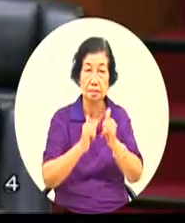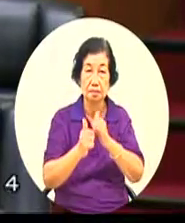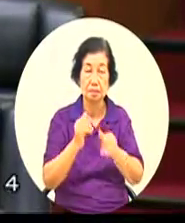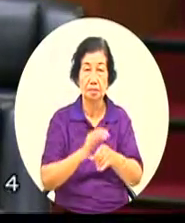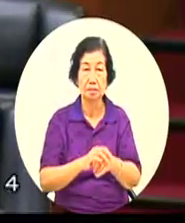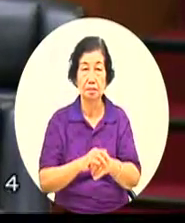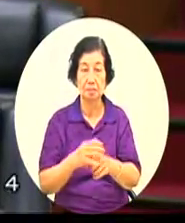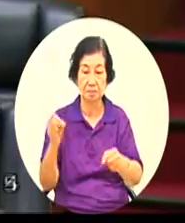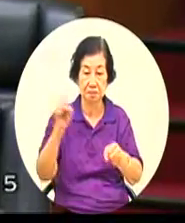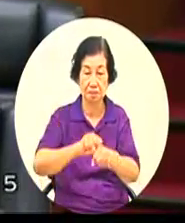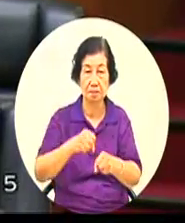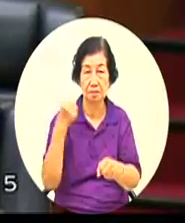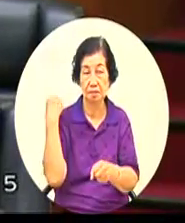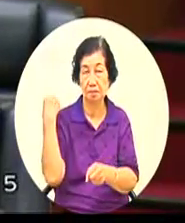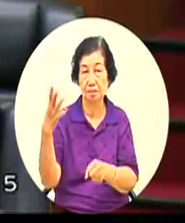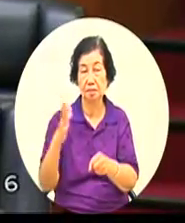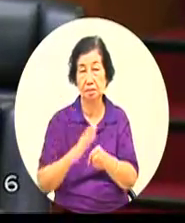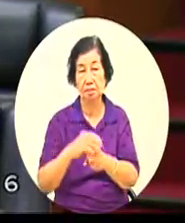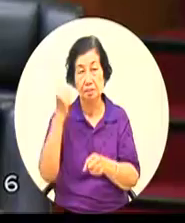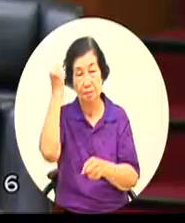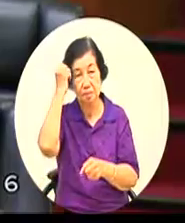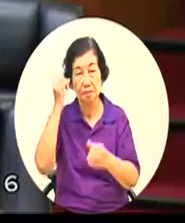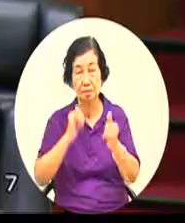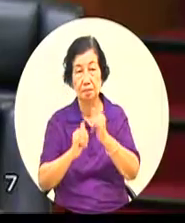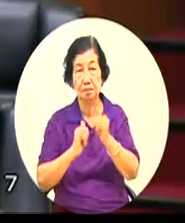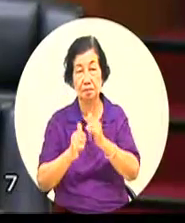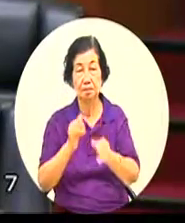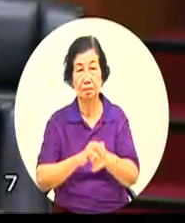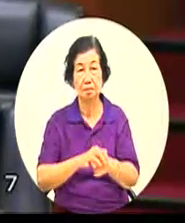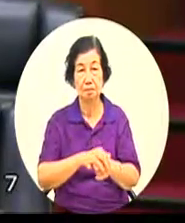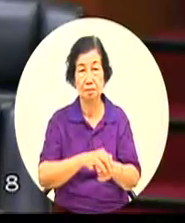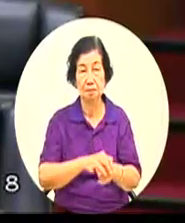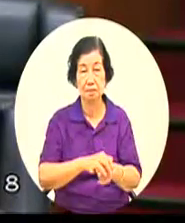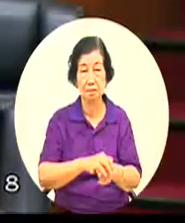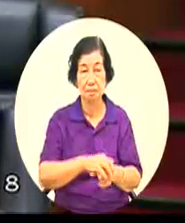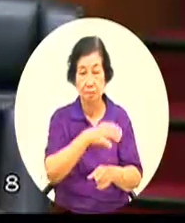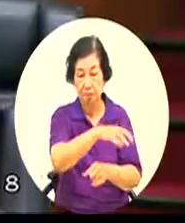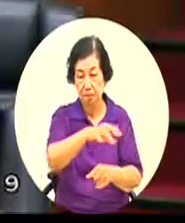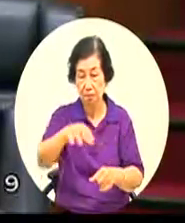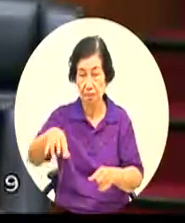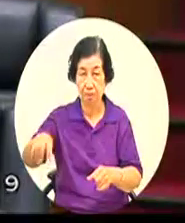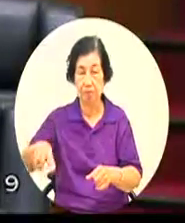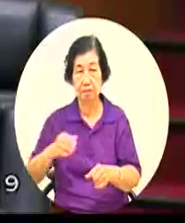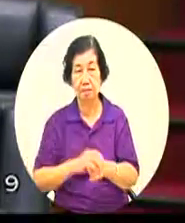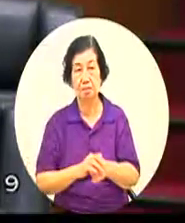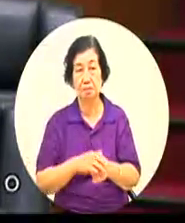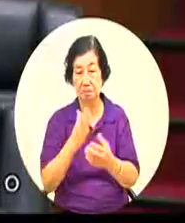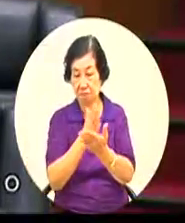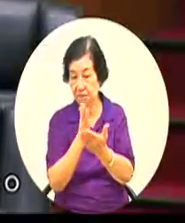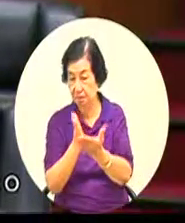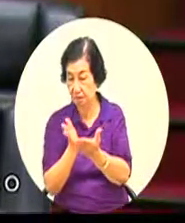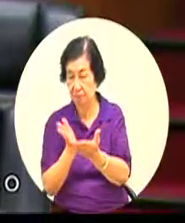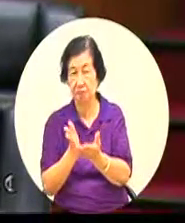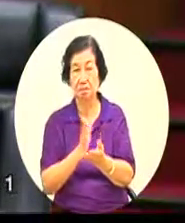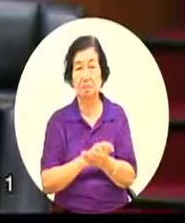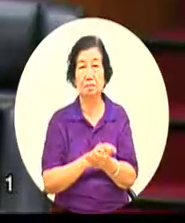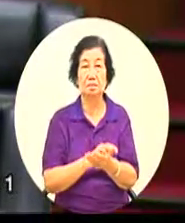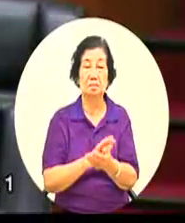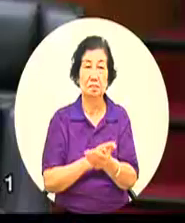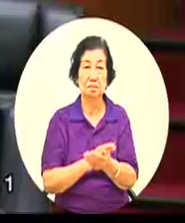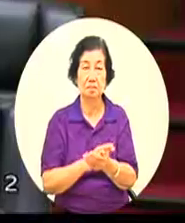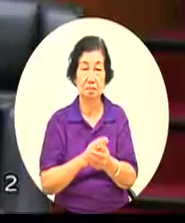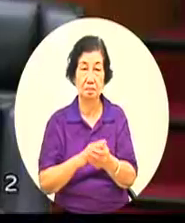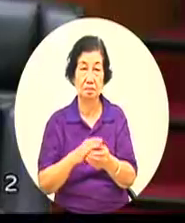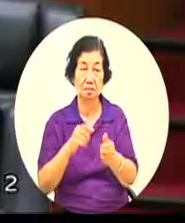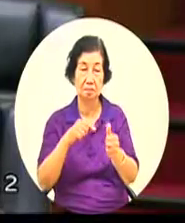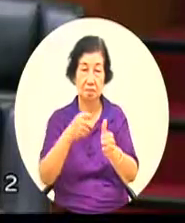住民，所以在这个多方向多元的这个教育里面，可能是让我们的教育局有更多的这